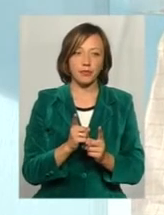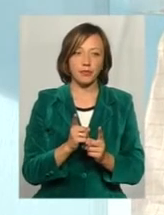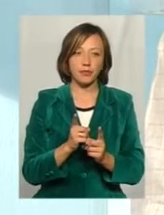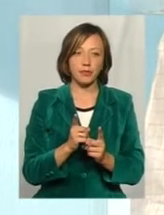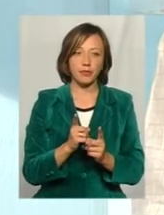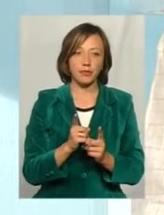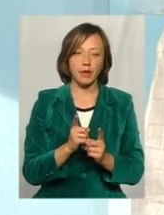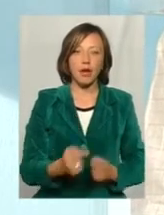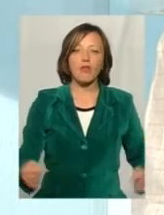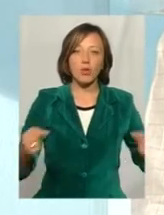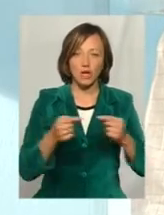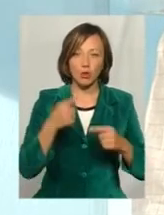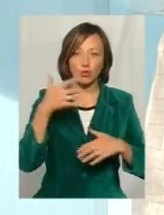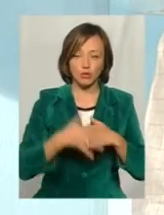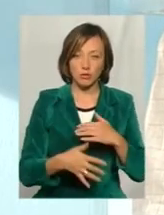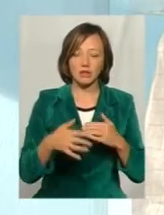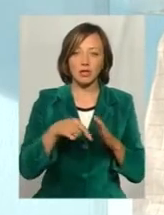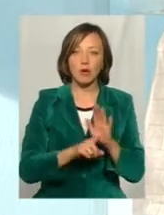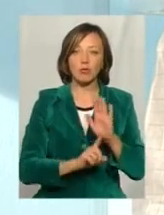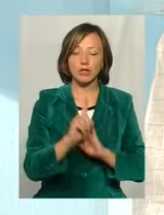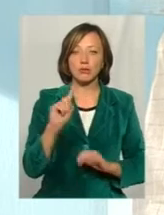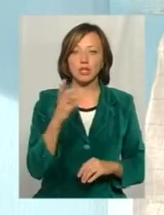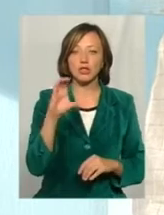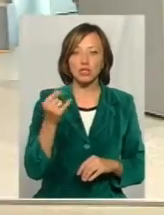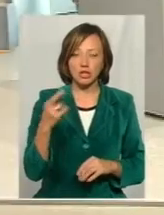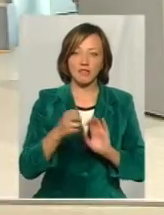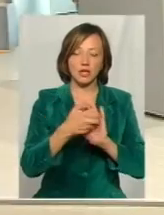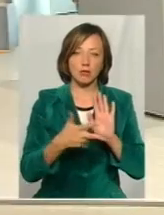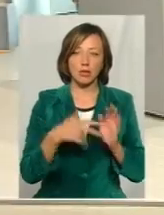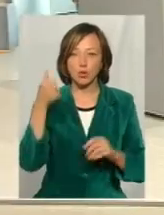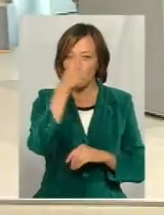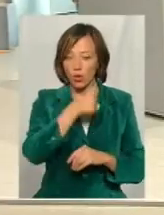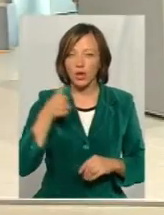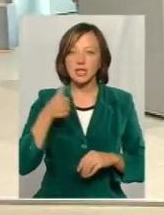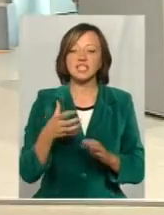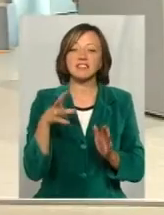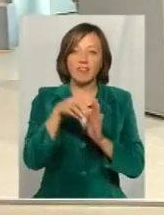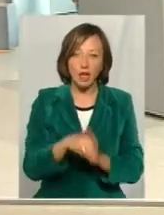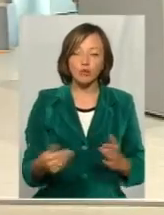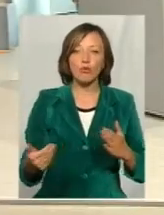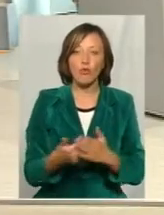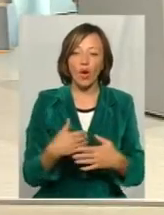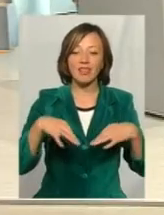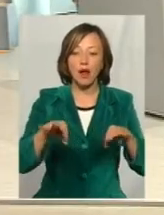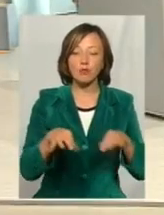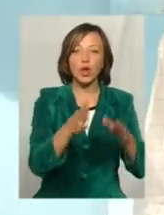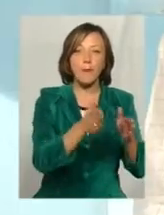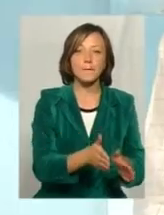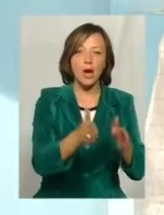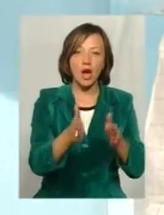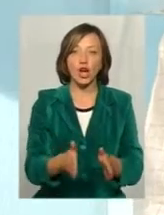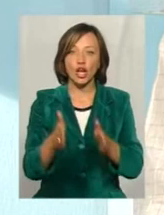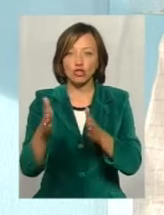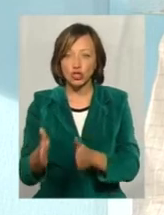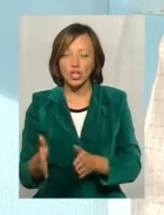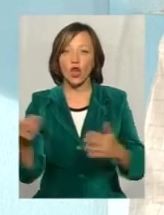вже в конкретному розумінні цього слова, вона почнеться з 1 січня 2018 року з введенням нової транспортної мережі і,